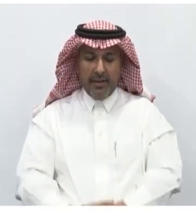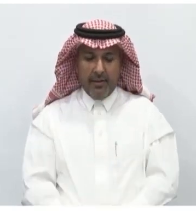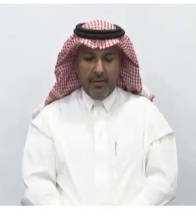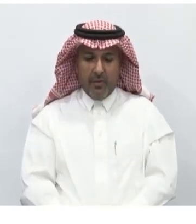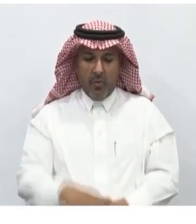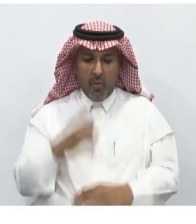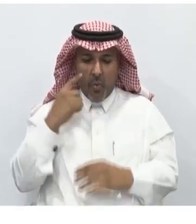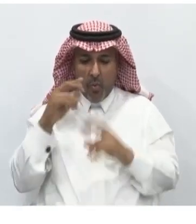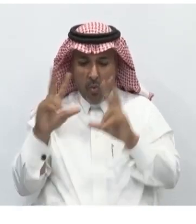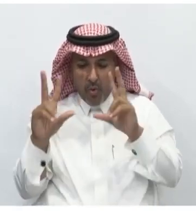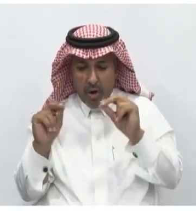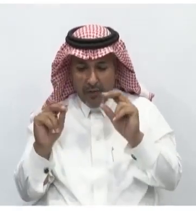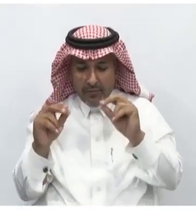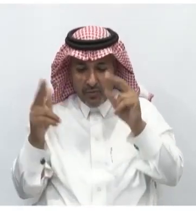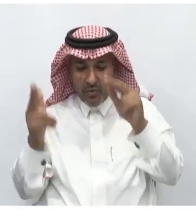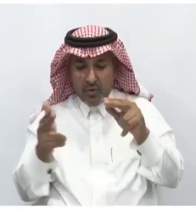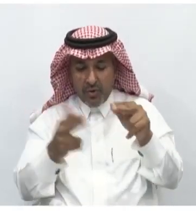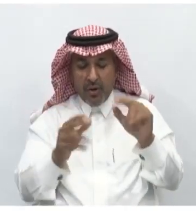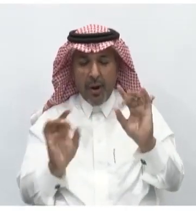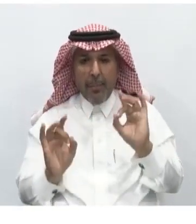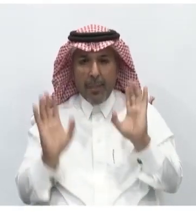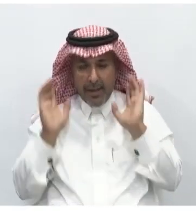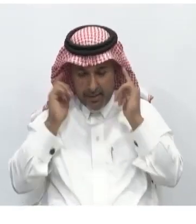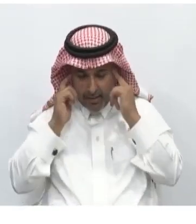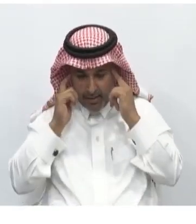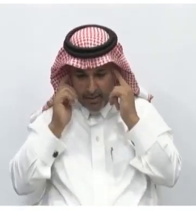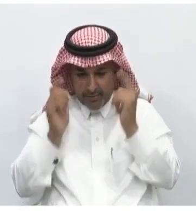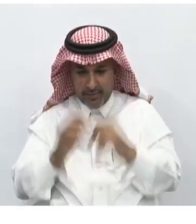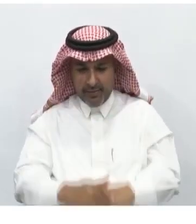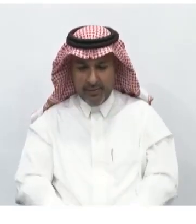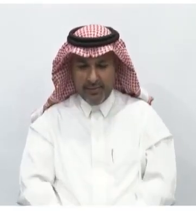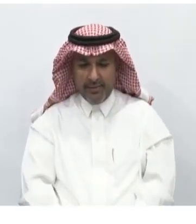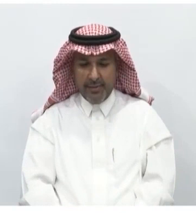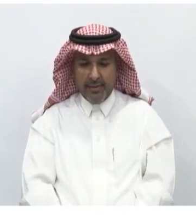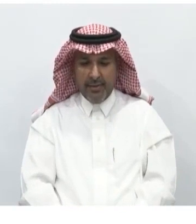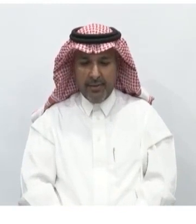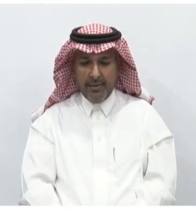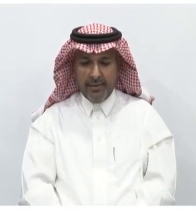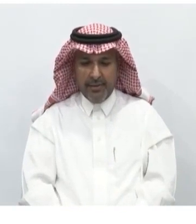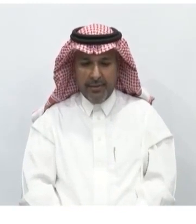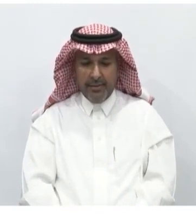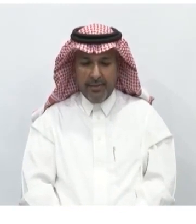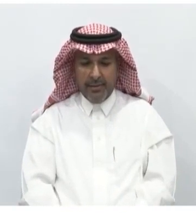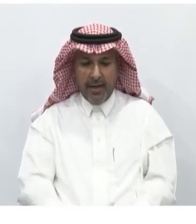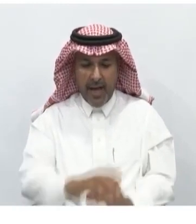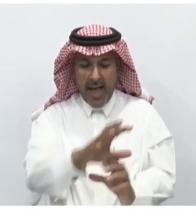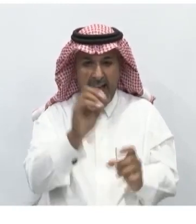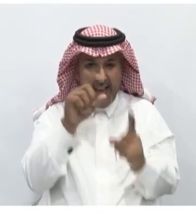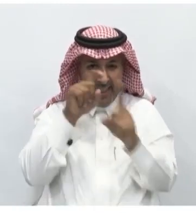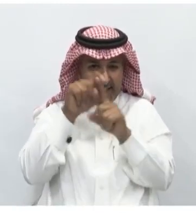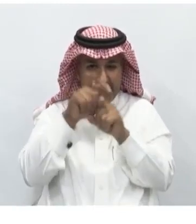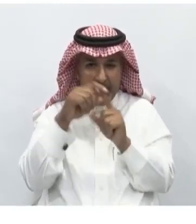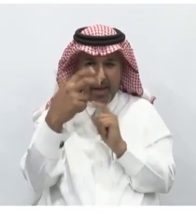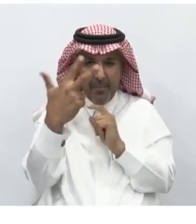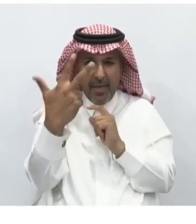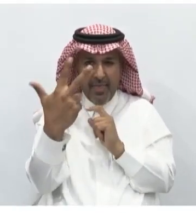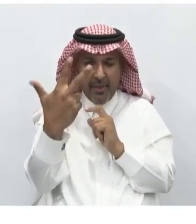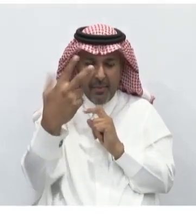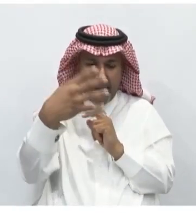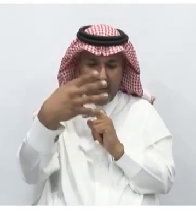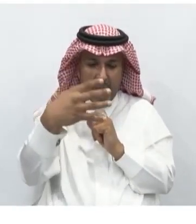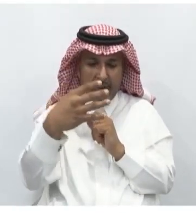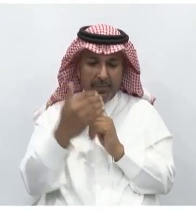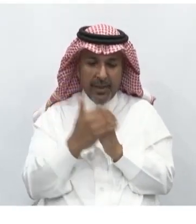مركب. لاحظ معي سنستخدم هذا الرقم 48 سنبدأ أولًا بكبريتات المغنيسيوم 48.8